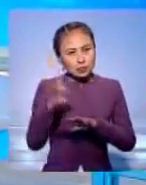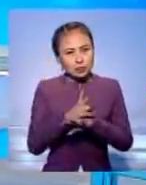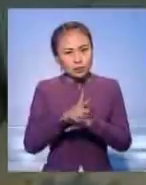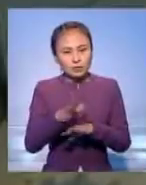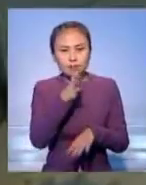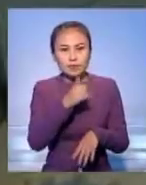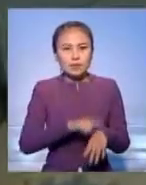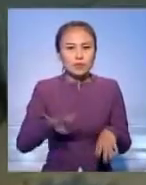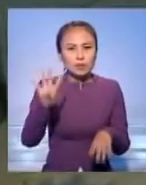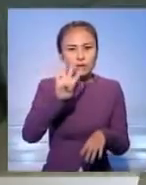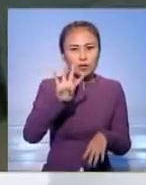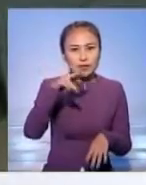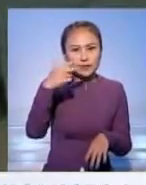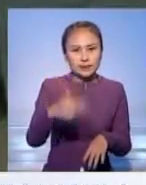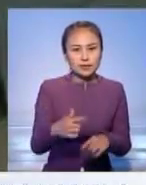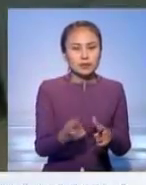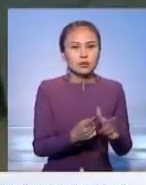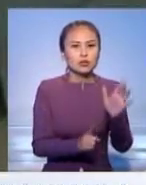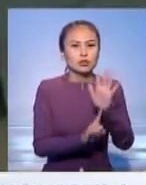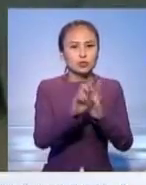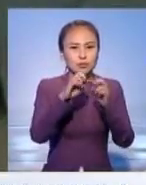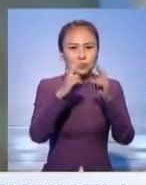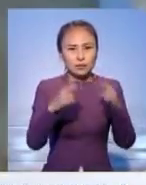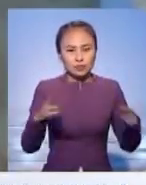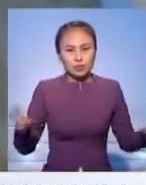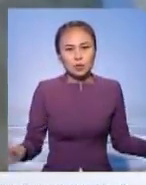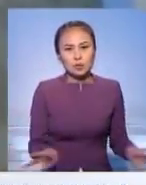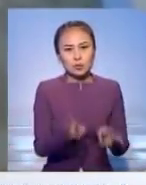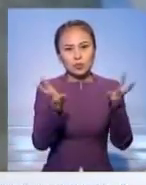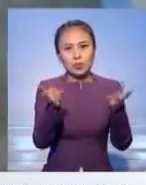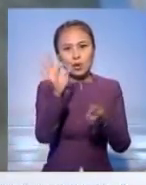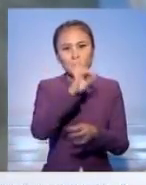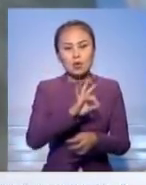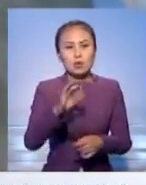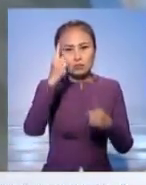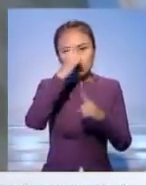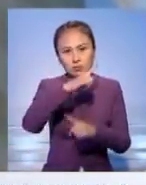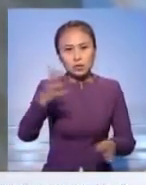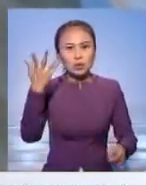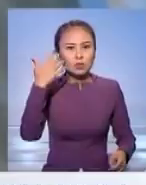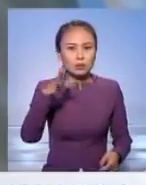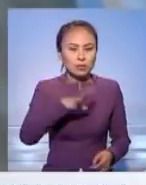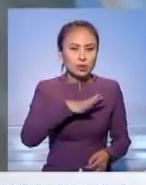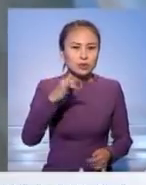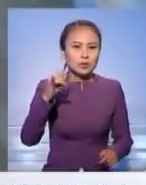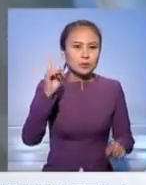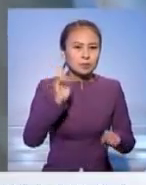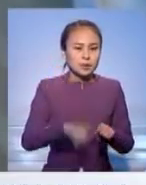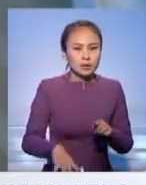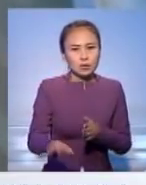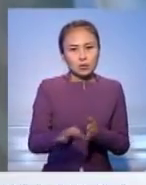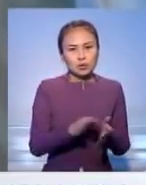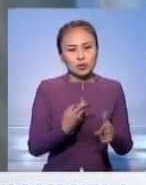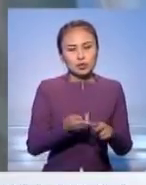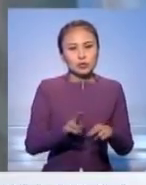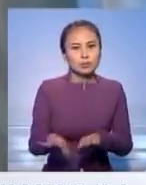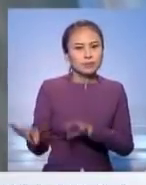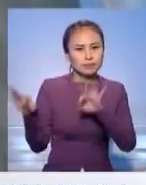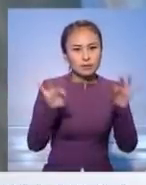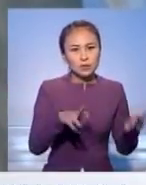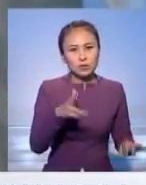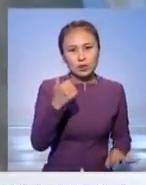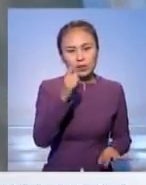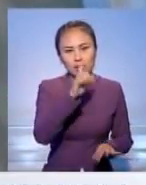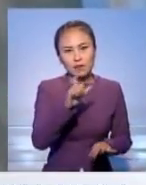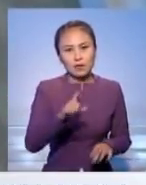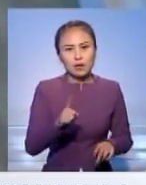уақытпен сағат 4:30 шамасында басталды. Ғимарат өртеніп жатқаны туралы хабар түсе салысымен өрт сөндірушілер дереу оқиға орнына жетіп, алдымен